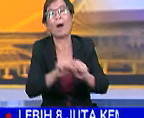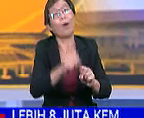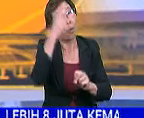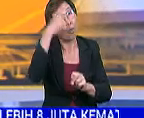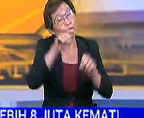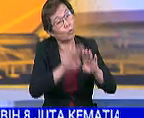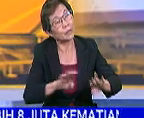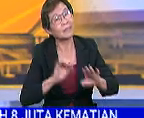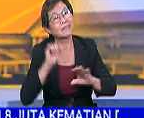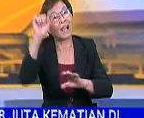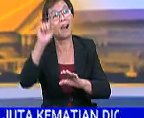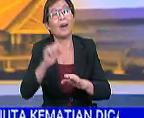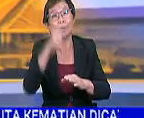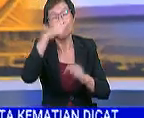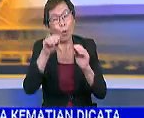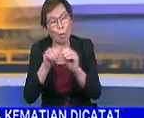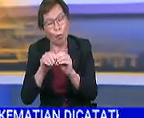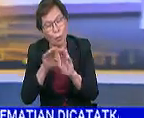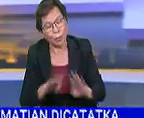perkembangan lanjut kita bersama